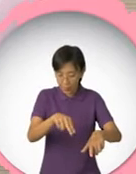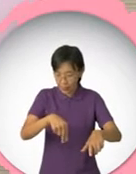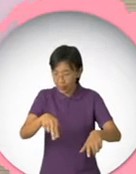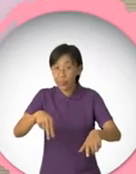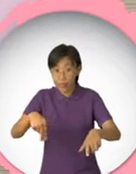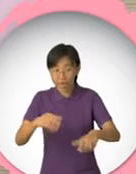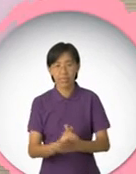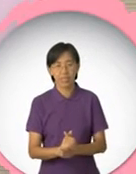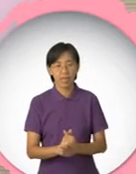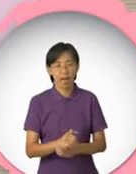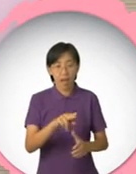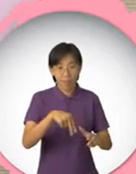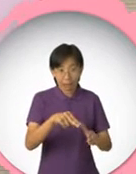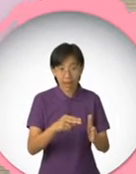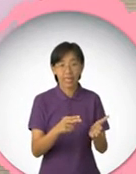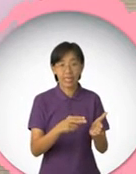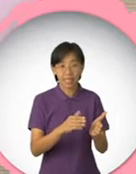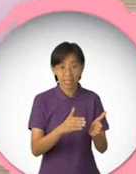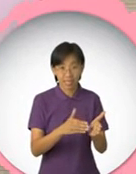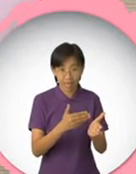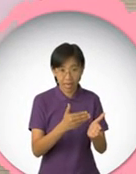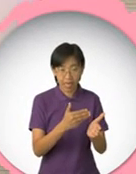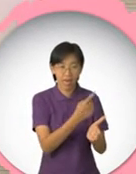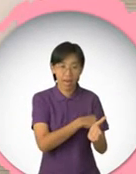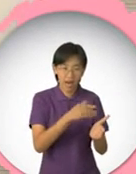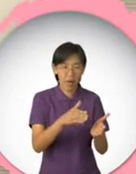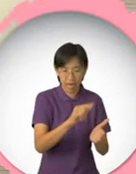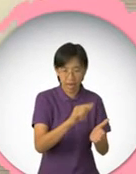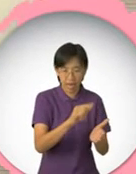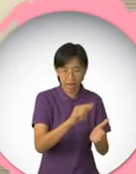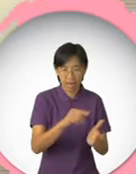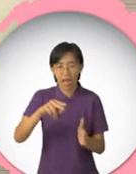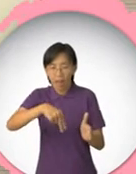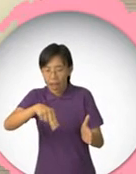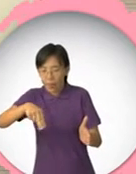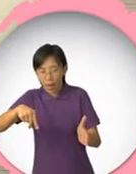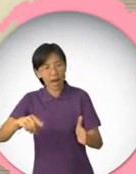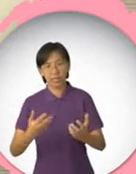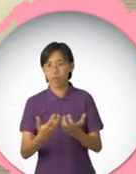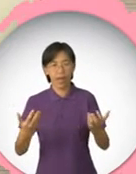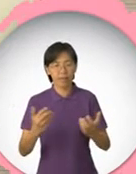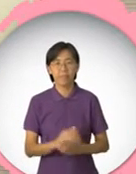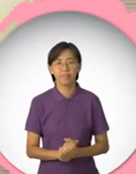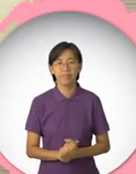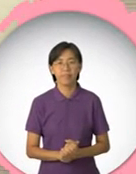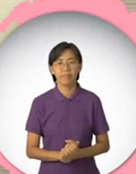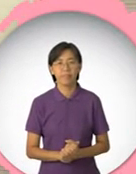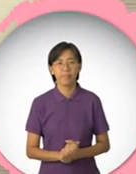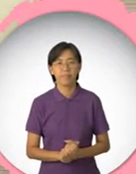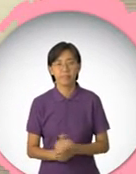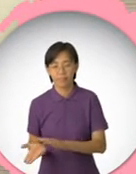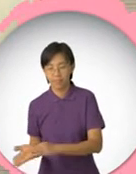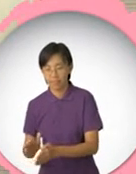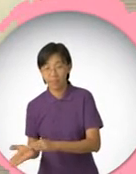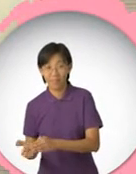2อันนึงสำหรับทาเนยอีกอันนึงเนี่ยสำหรับการปัดแป้งนวลออกนะคะ ถ้ามีอยู่มันคือทำให้กระด้างเหรอครับ ขนมที่ได้ก็จะ